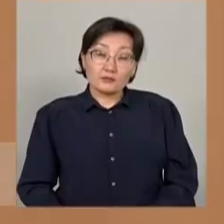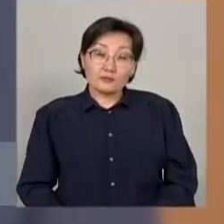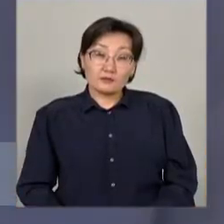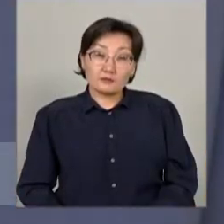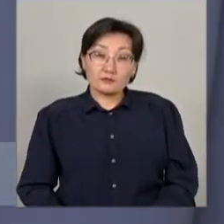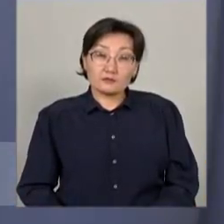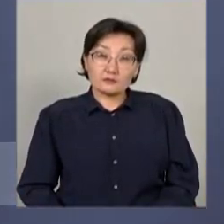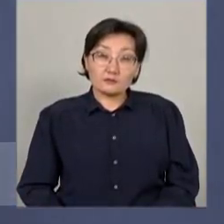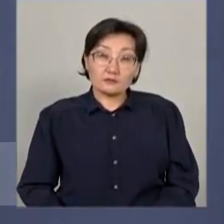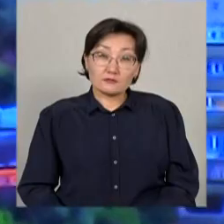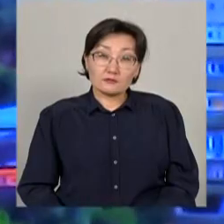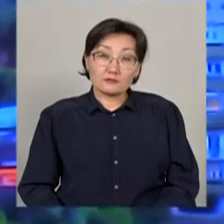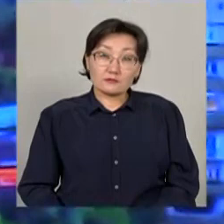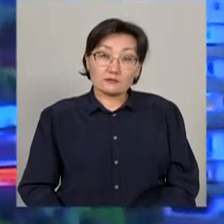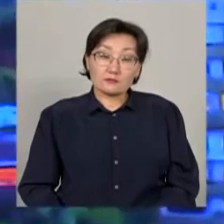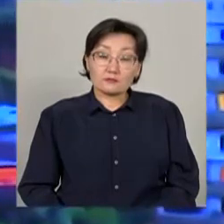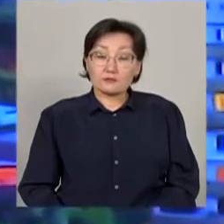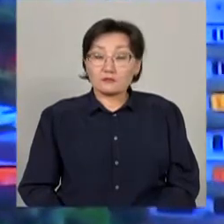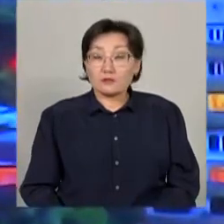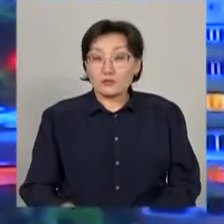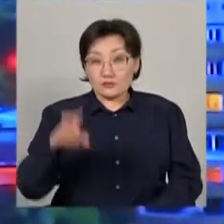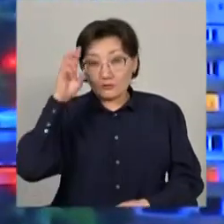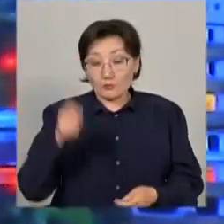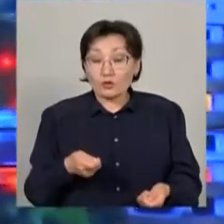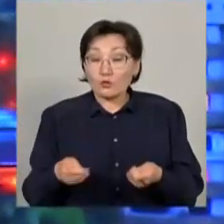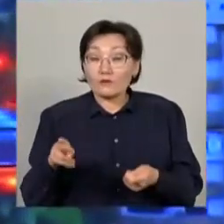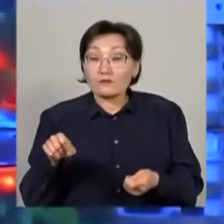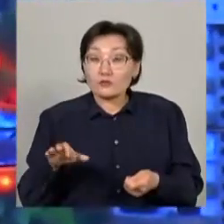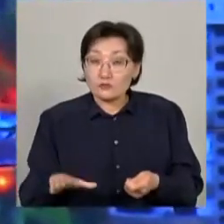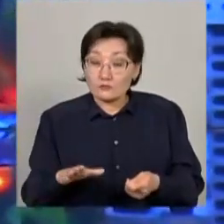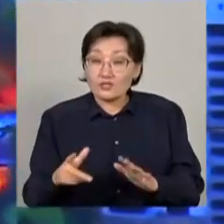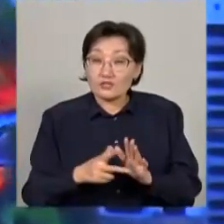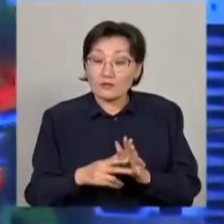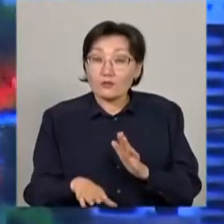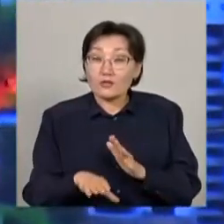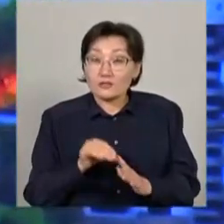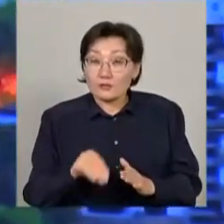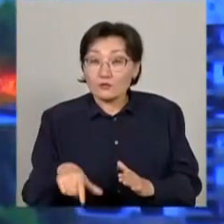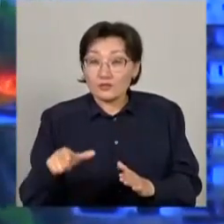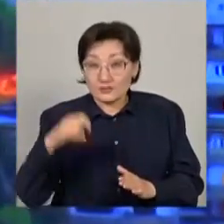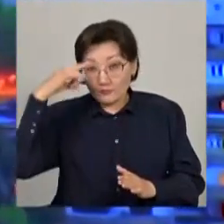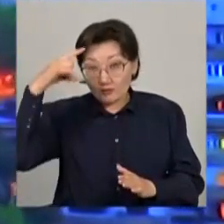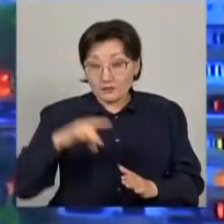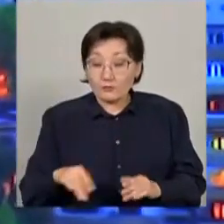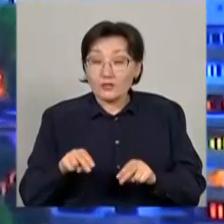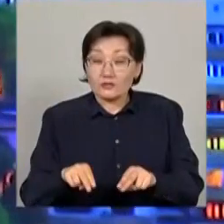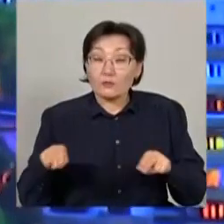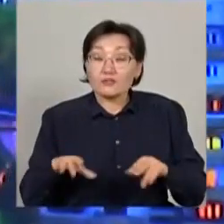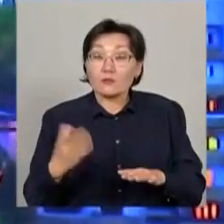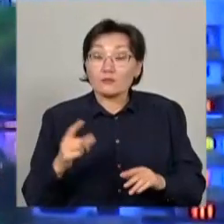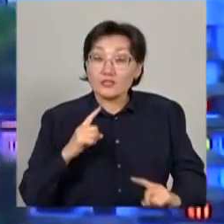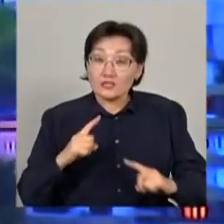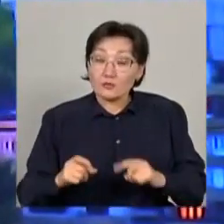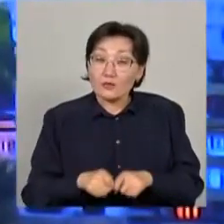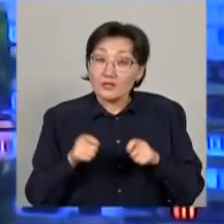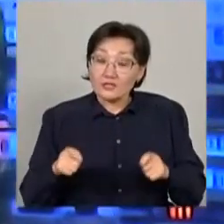телеарнасы, Астана. Мемлекет басшысы Қасым Жомарт Тоқаев 8-ші сайланған Қазақстан Республикасы парламентінің бірінші сессиясының